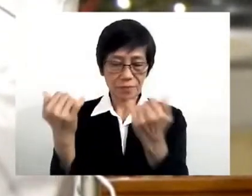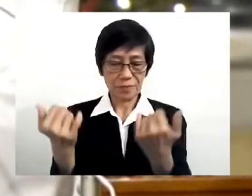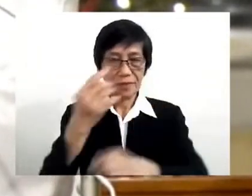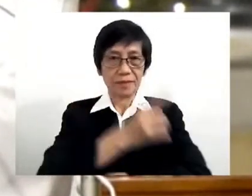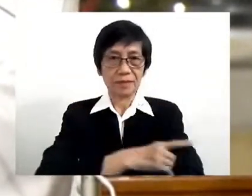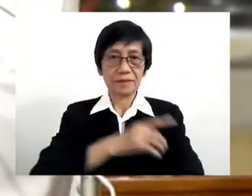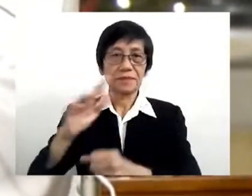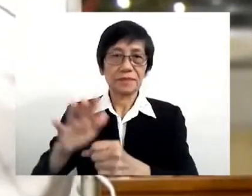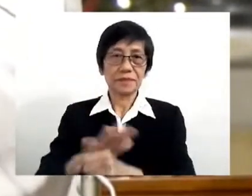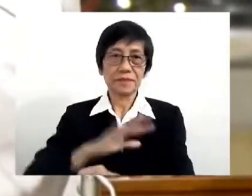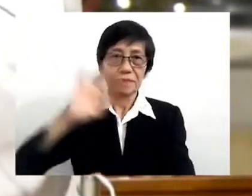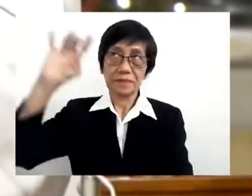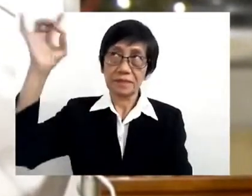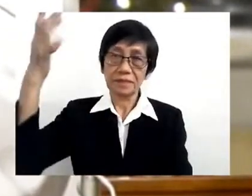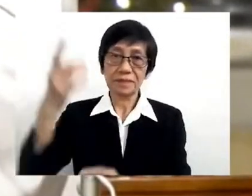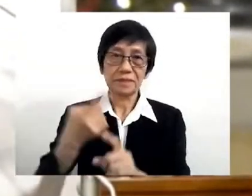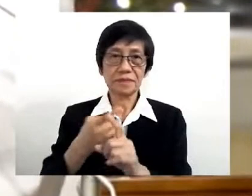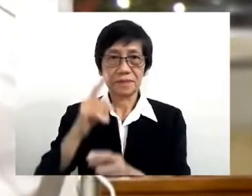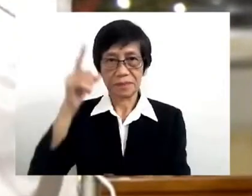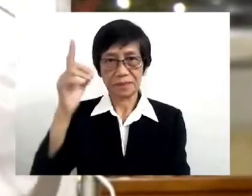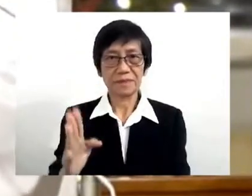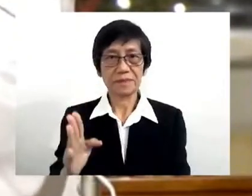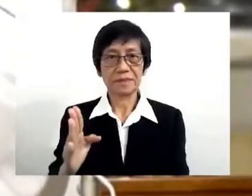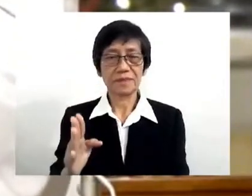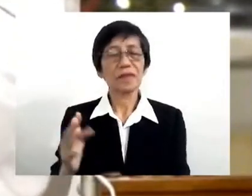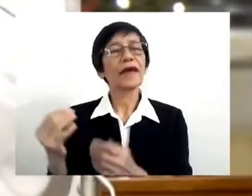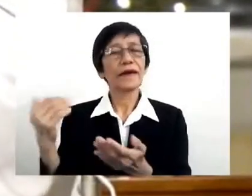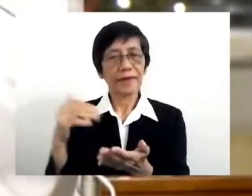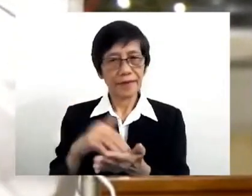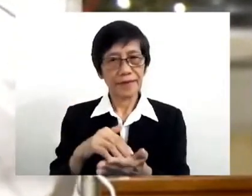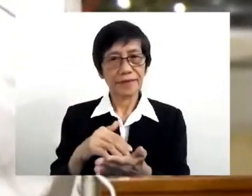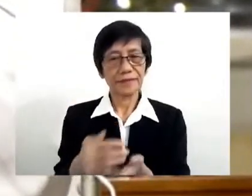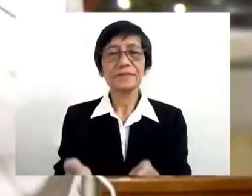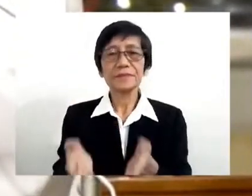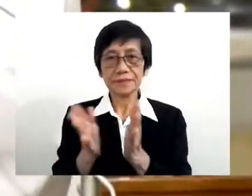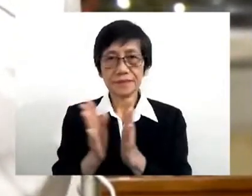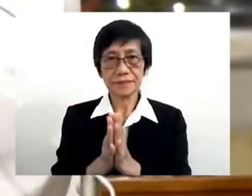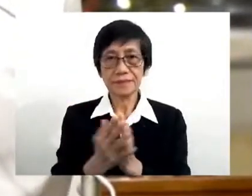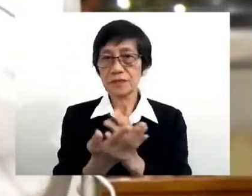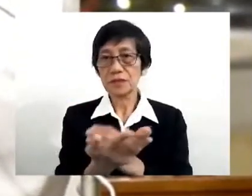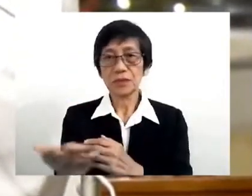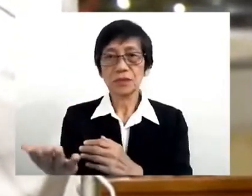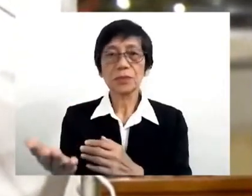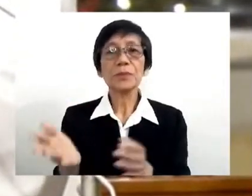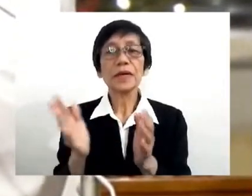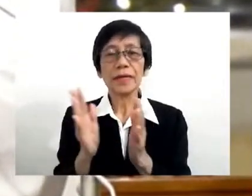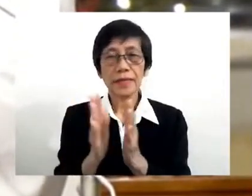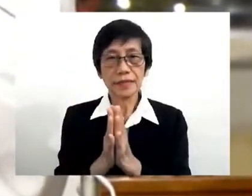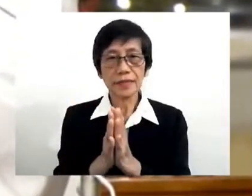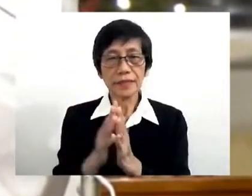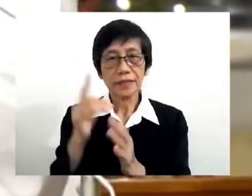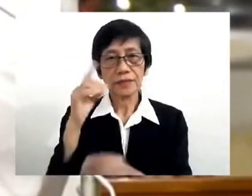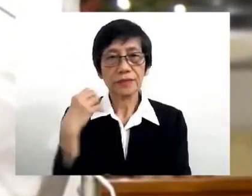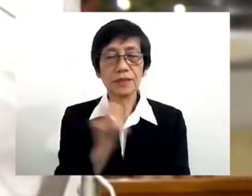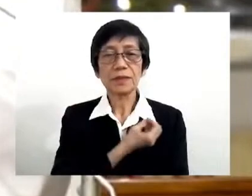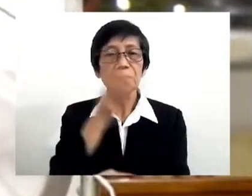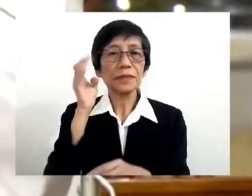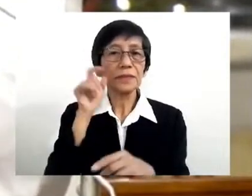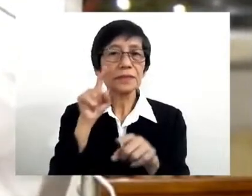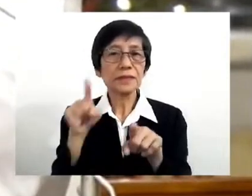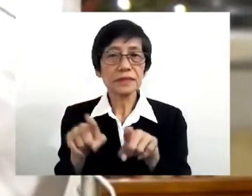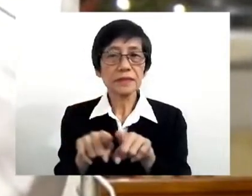sa Diyos. Muli po ay hinihiling natin ng inyong mga panalangin para po sa ating mga kapatid na nasa lanta